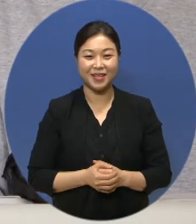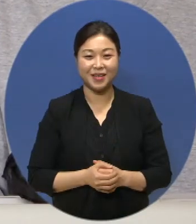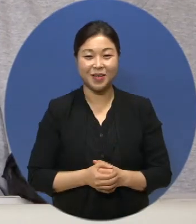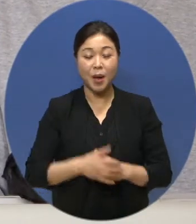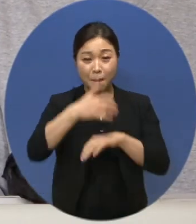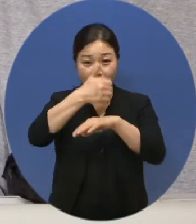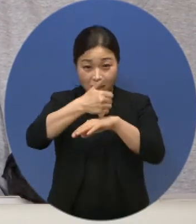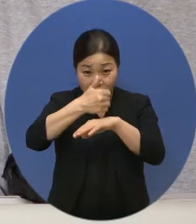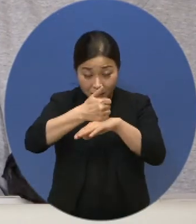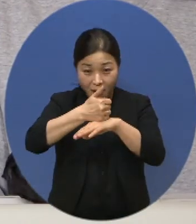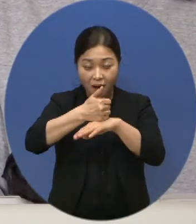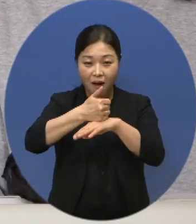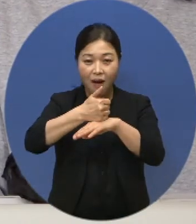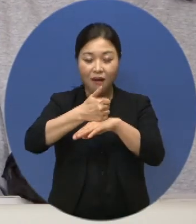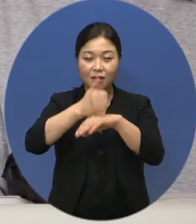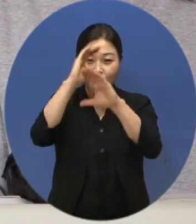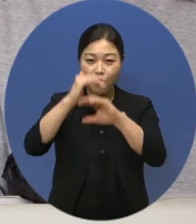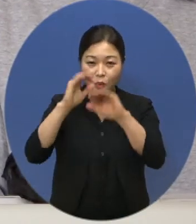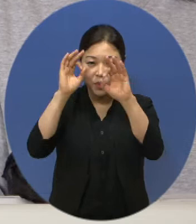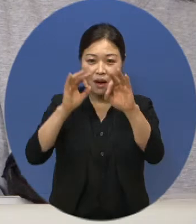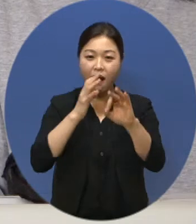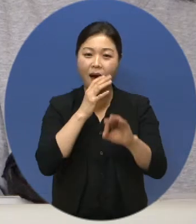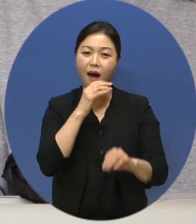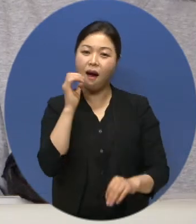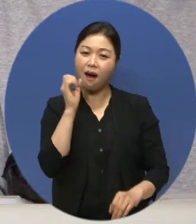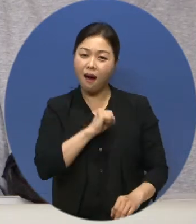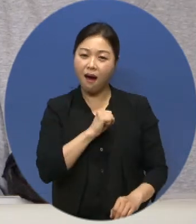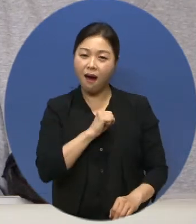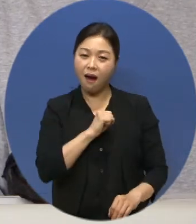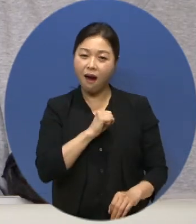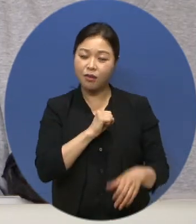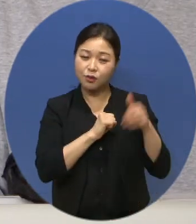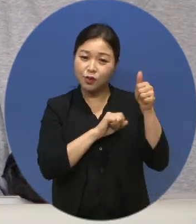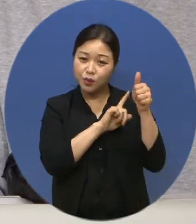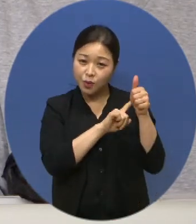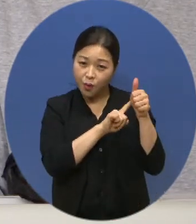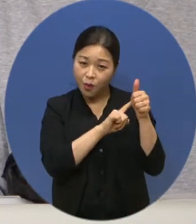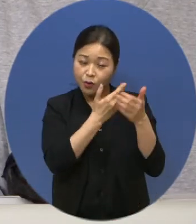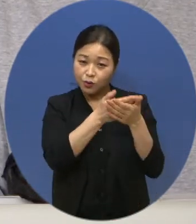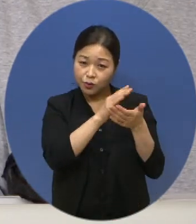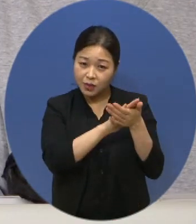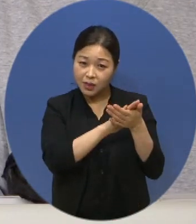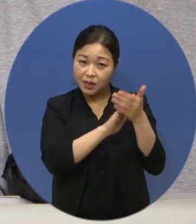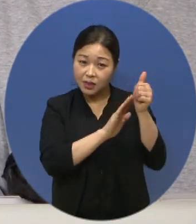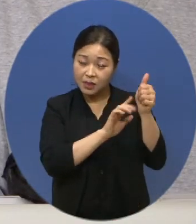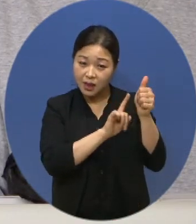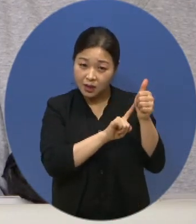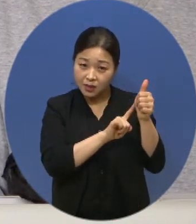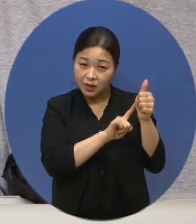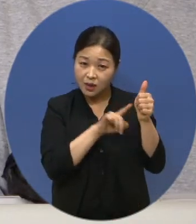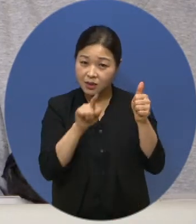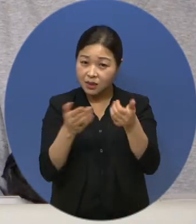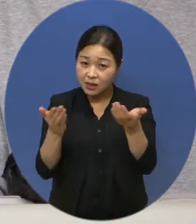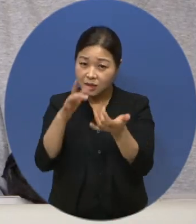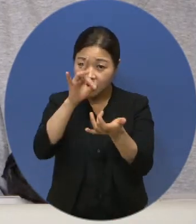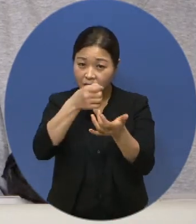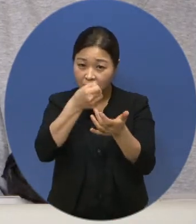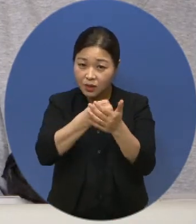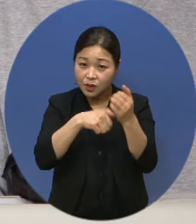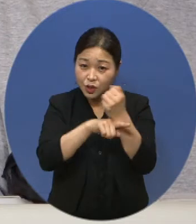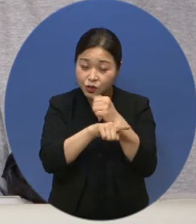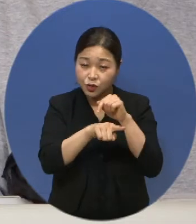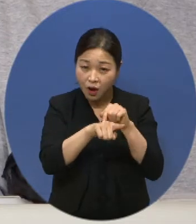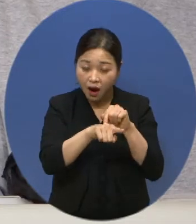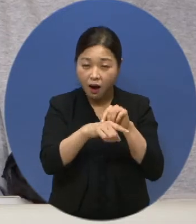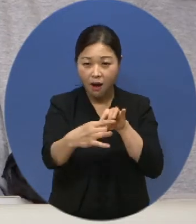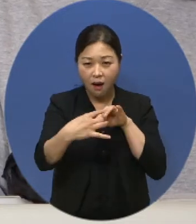마지막 엔딩을 보면서 왜 이 주인공 기사를 이렇게 왜 이 직업을 선택하셨는지